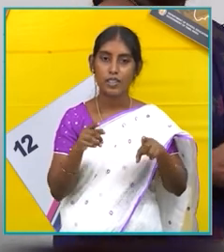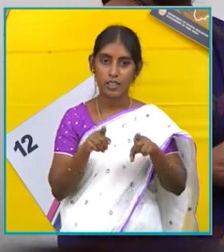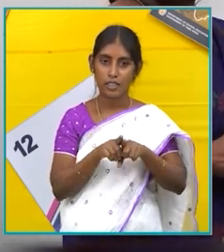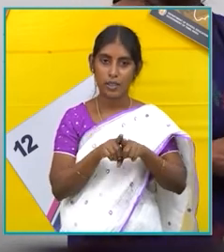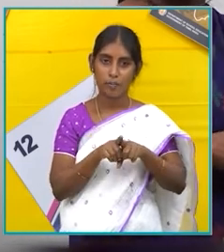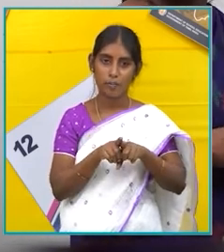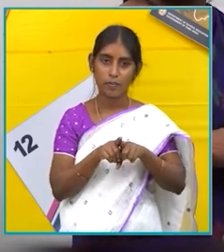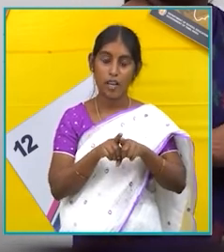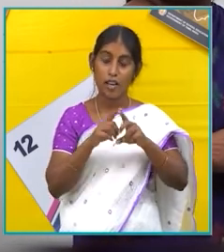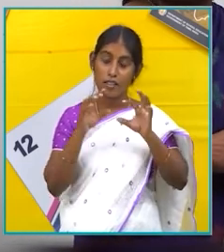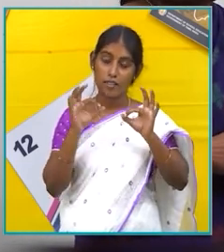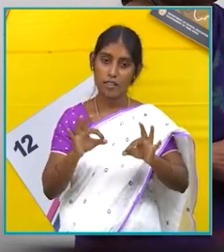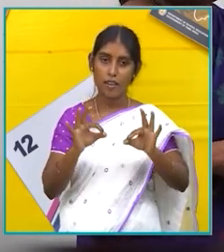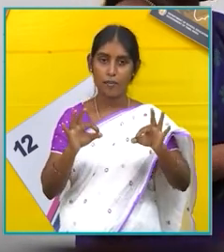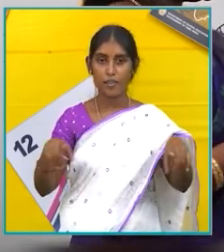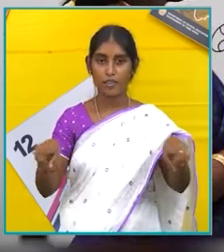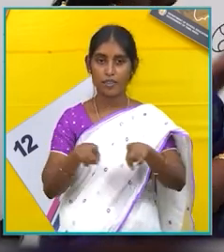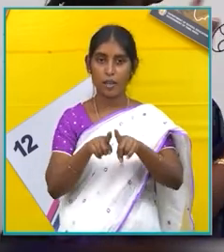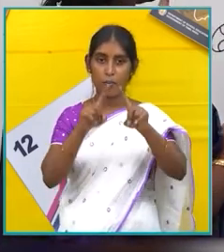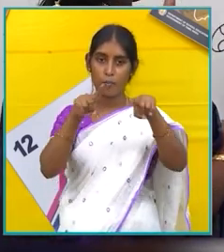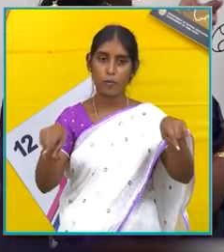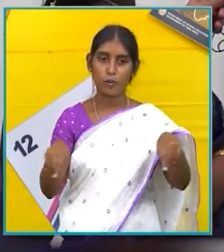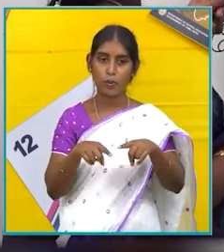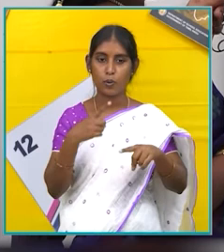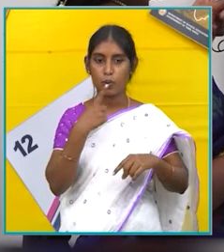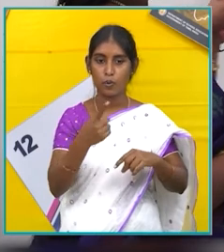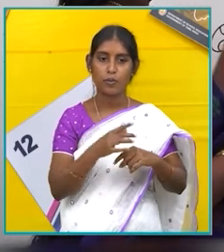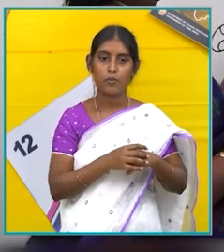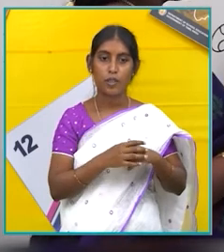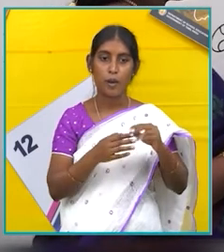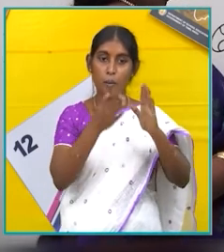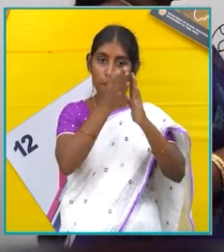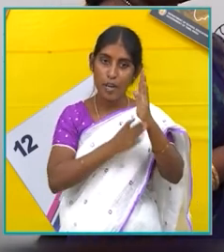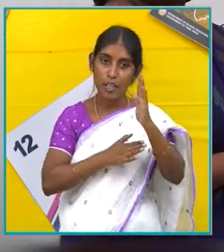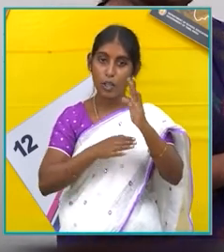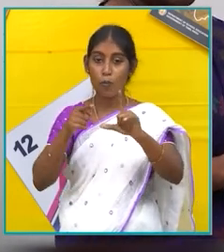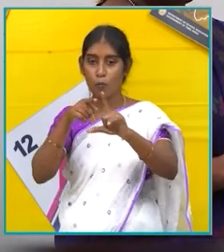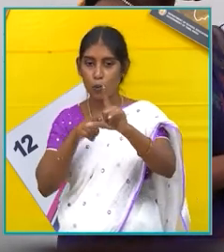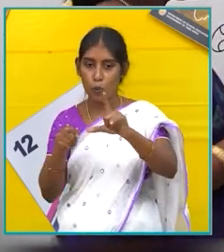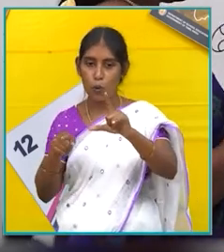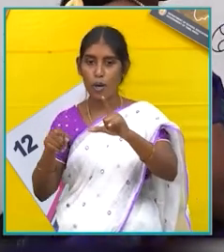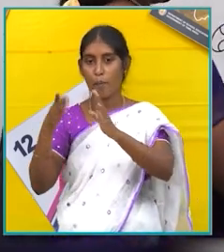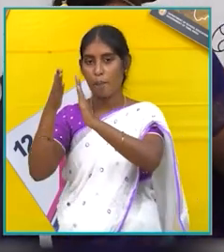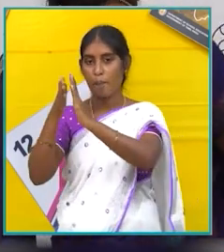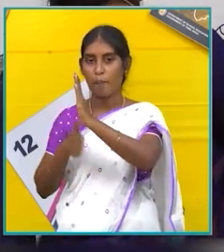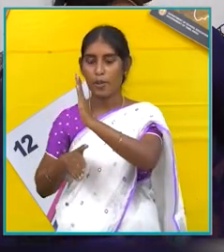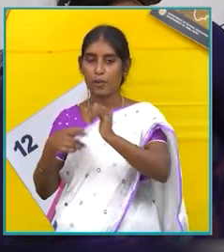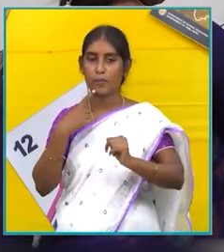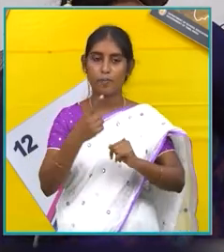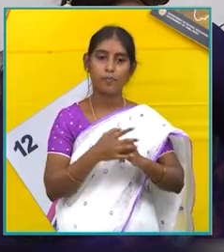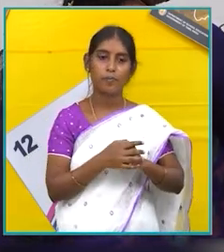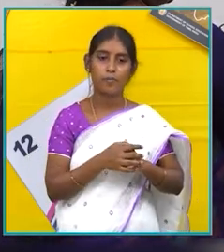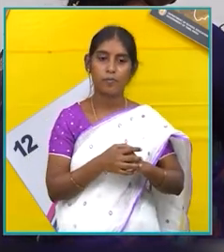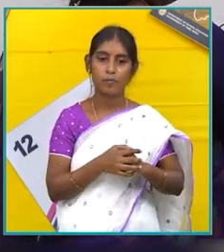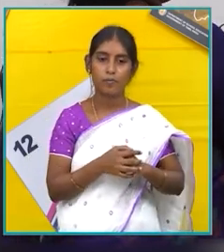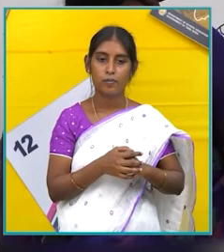அவை இரண்டும் சர்வசம முக்கோணங்கள் அடுத்த விதி என்னன்னா பக்கம் கோணம் பக்கம் அப்படினா என்னன்னா